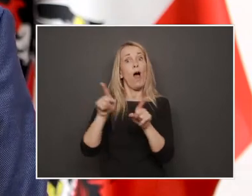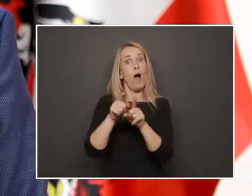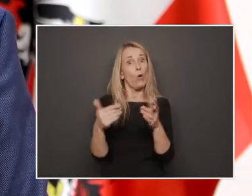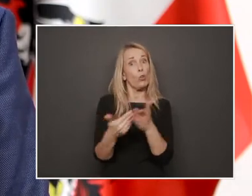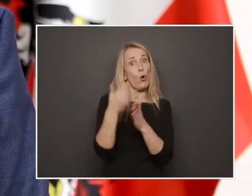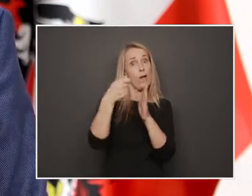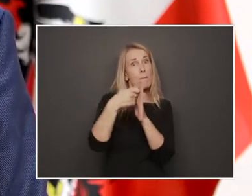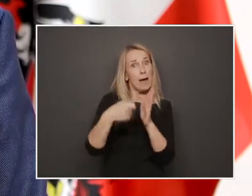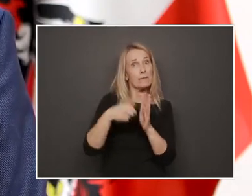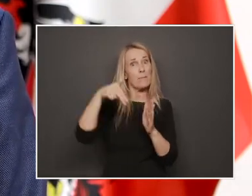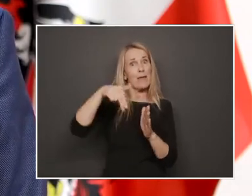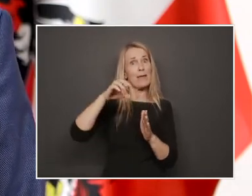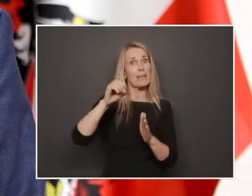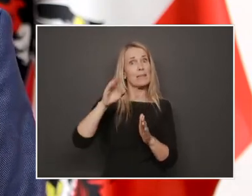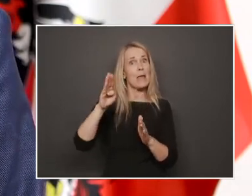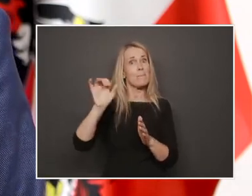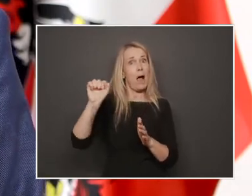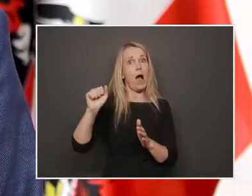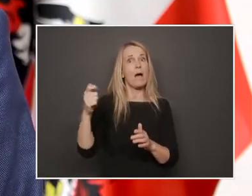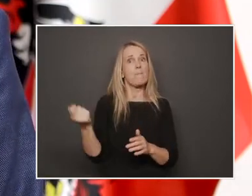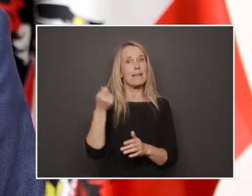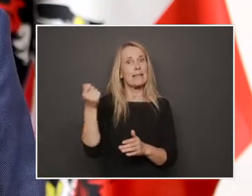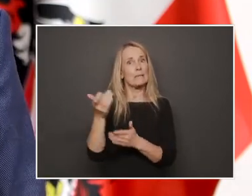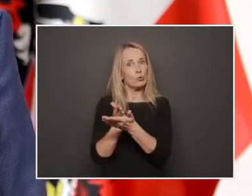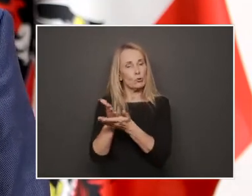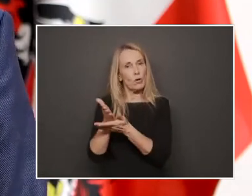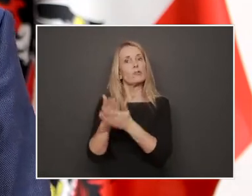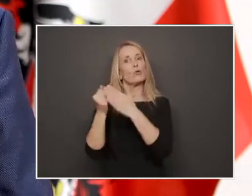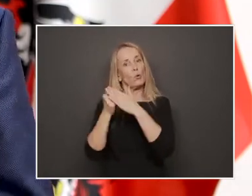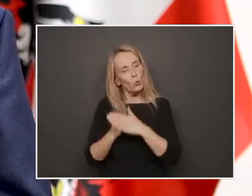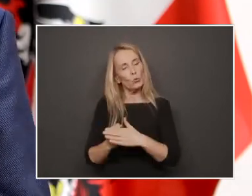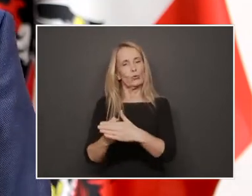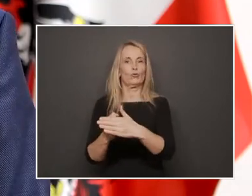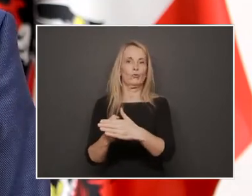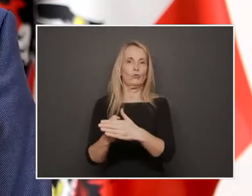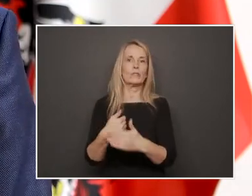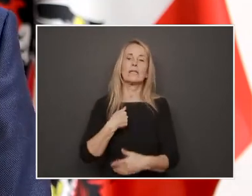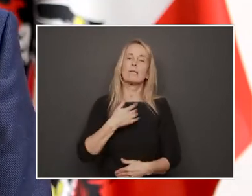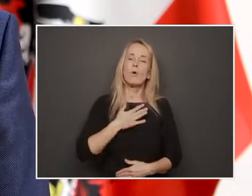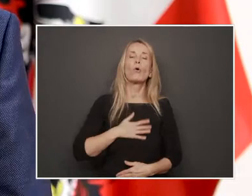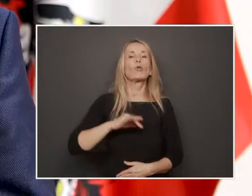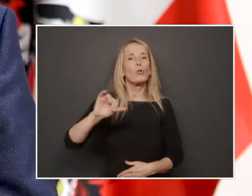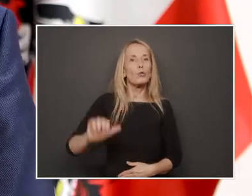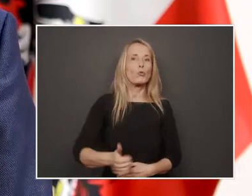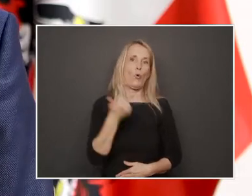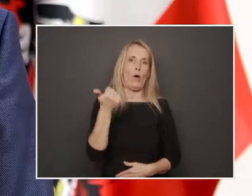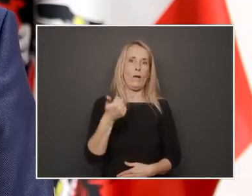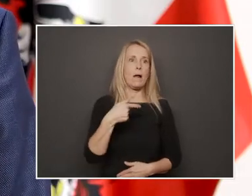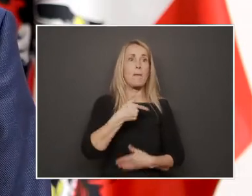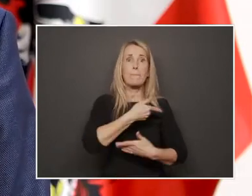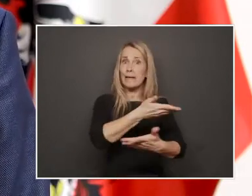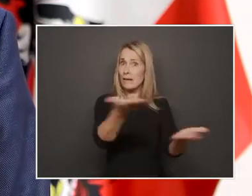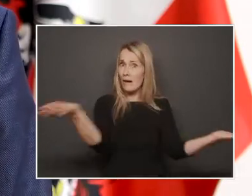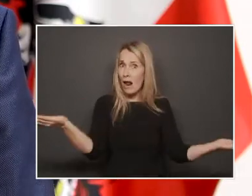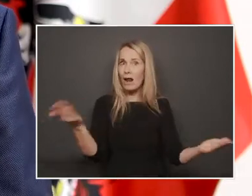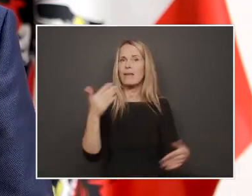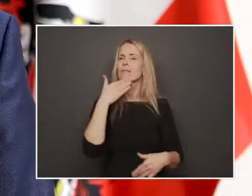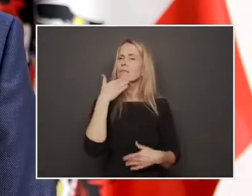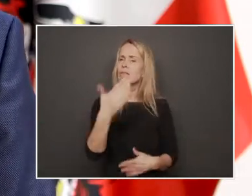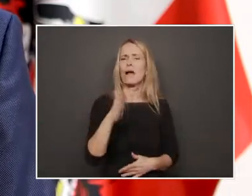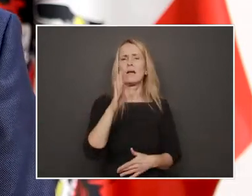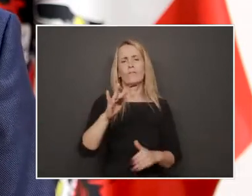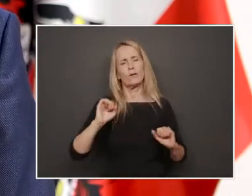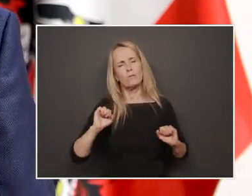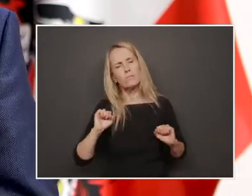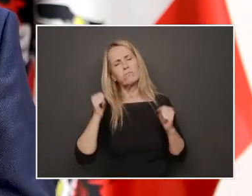dem NEBA-Betriebsservice unterstützt. Ich möchte mich nochmals bei Ihnen allen für Ihren Einsatz und Ihr